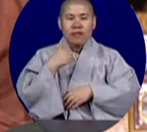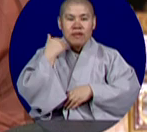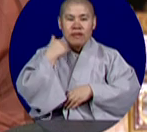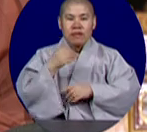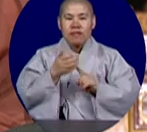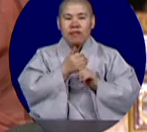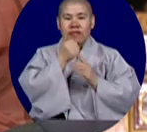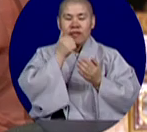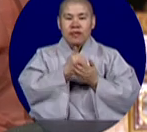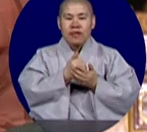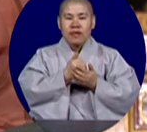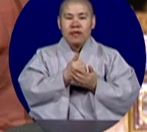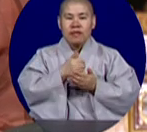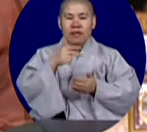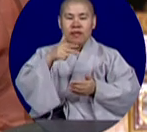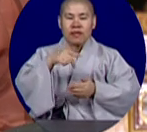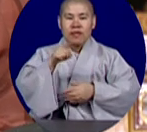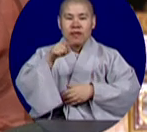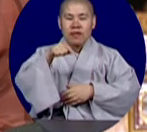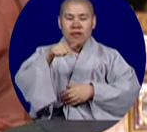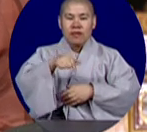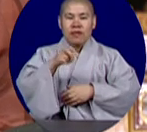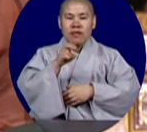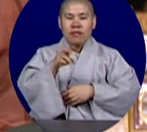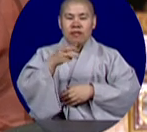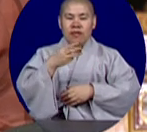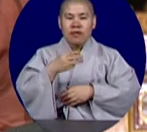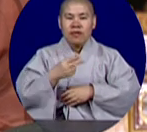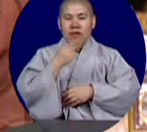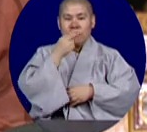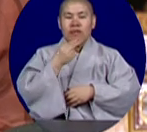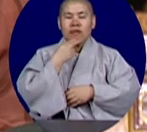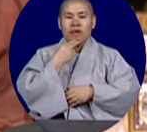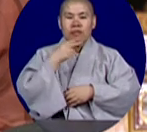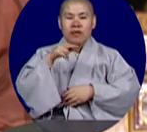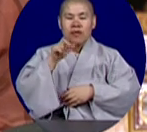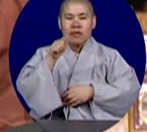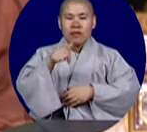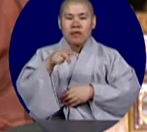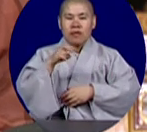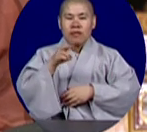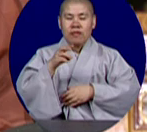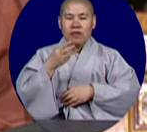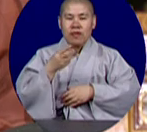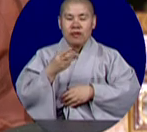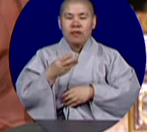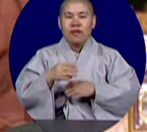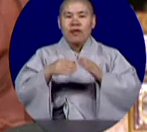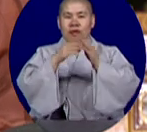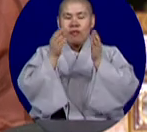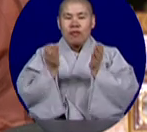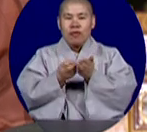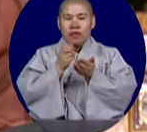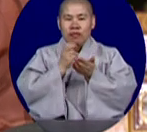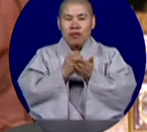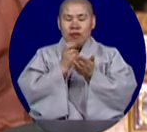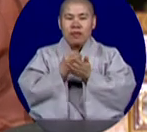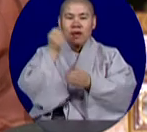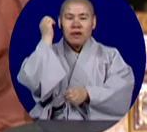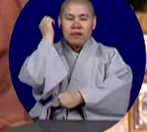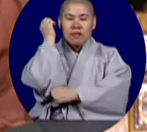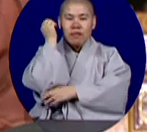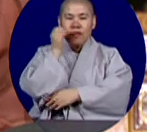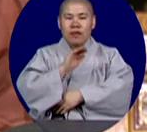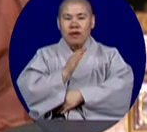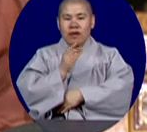부처님은 바로 정멸, 생멸 없는 정멸, 또 법성, 만법의 본성,